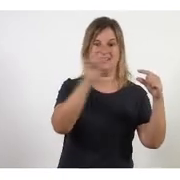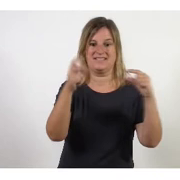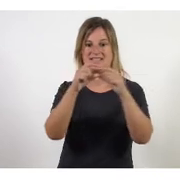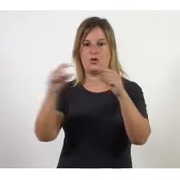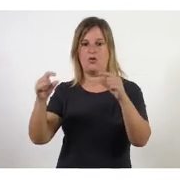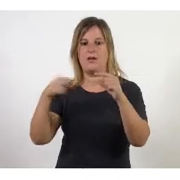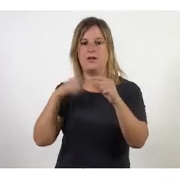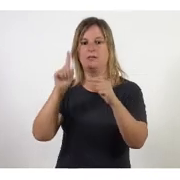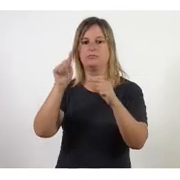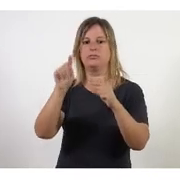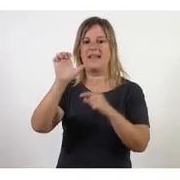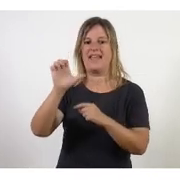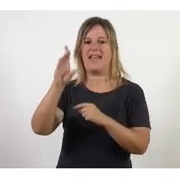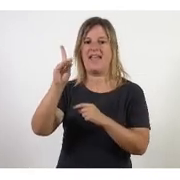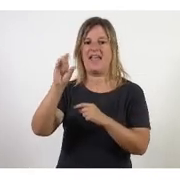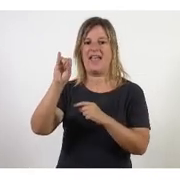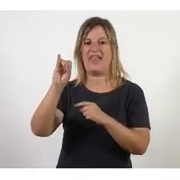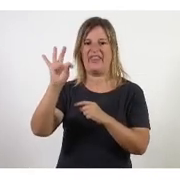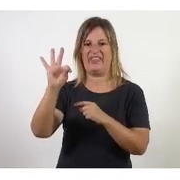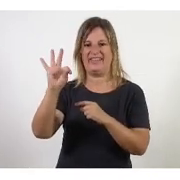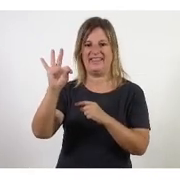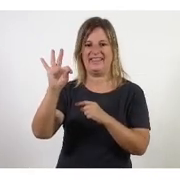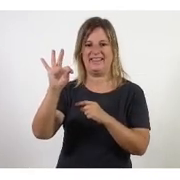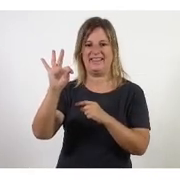edit, l'edito.